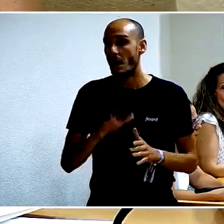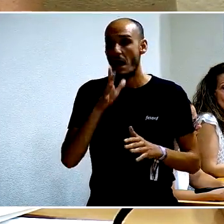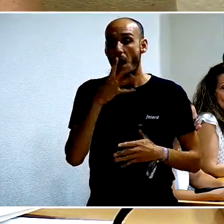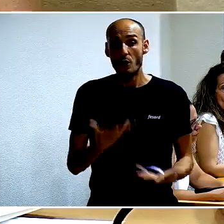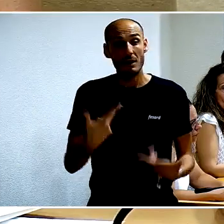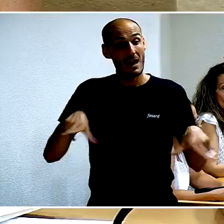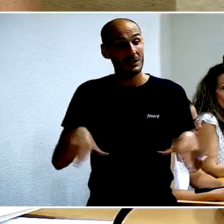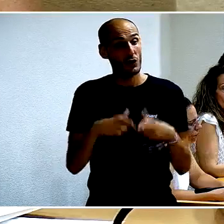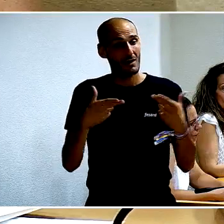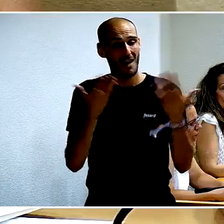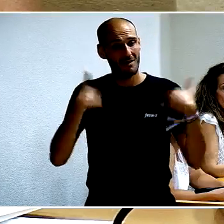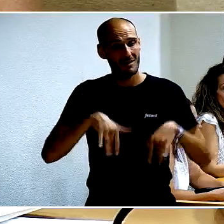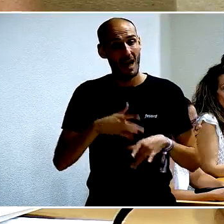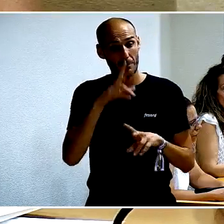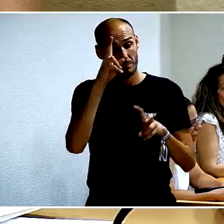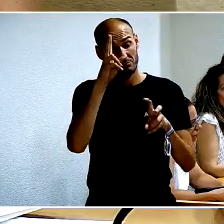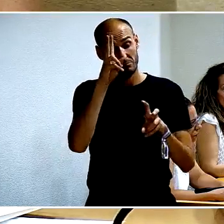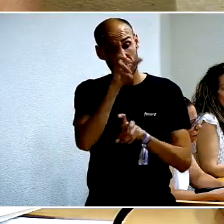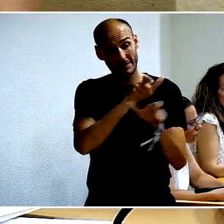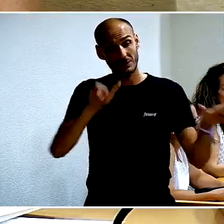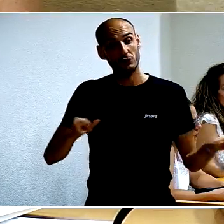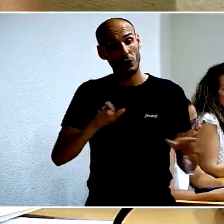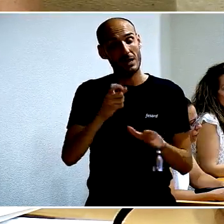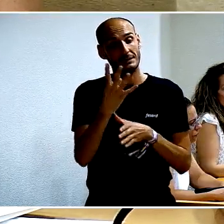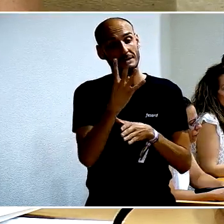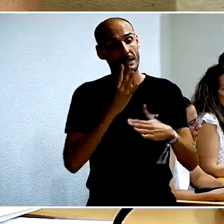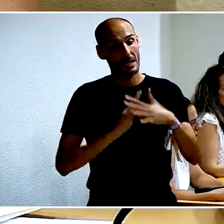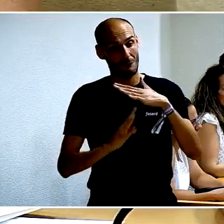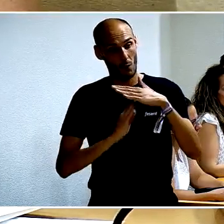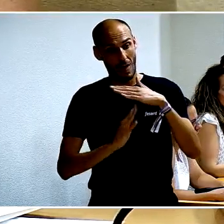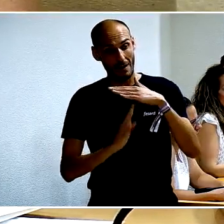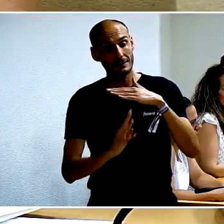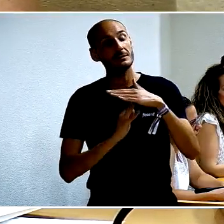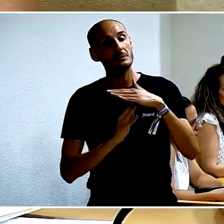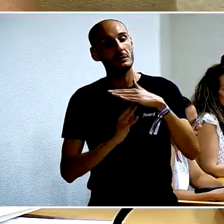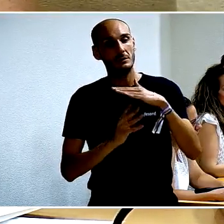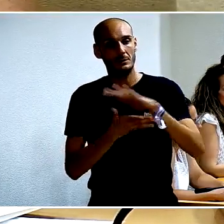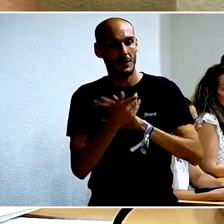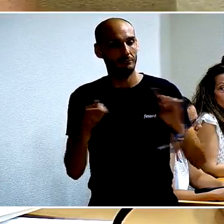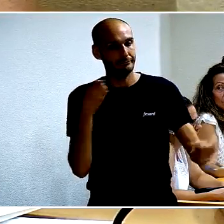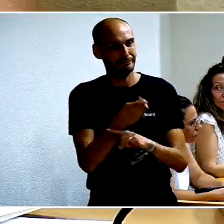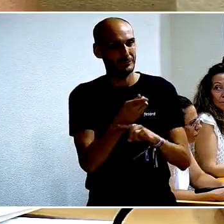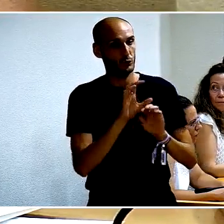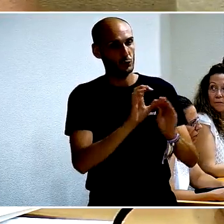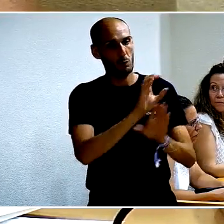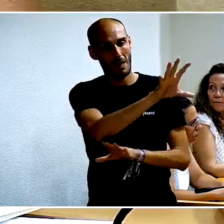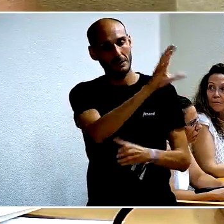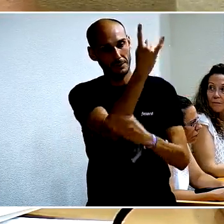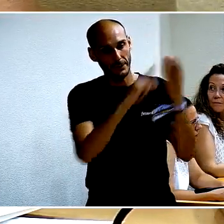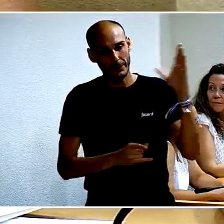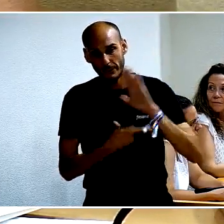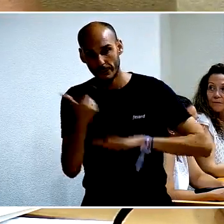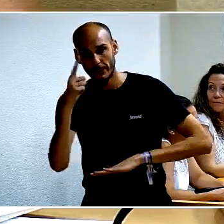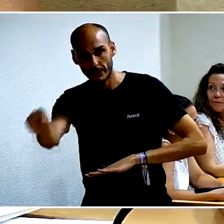que la societat està tan sensibilitzada amb les persones refugiades, persones que se veuen obligades a fugir del seu país, de sa